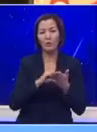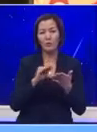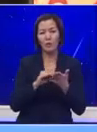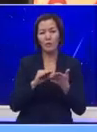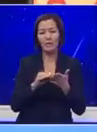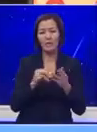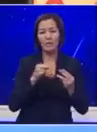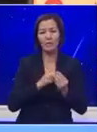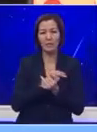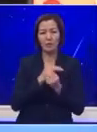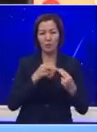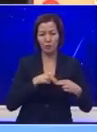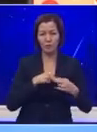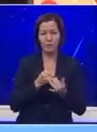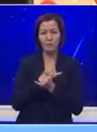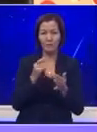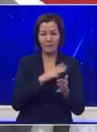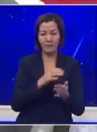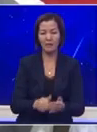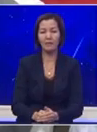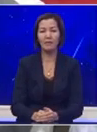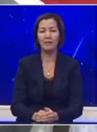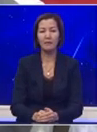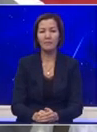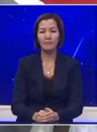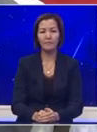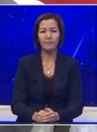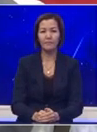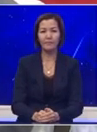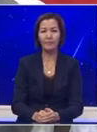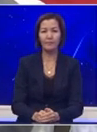Ақбота Оралғызы, Әділ Ақжаркенова, Хангелді Ахметханов, Жетісу телеарнасы, Алматы облысынан.